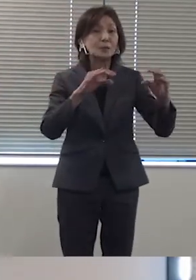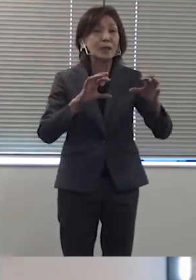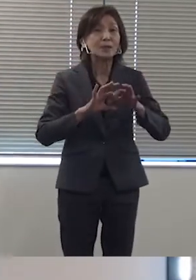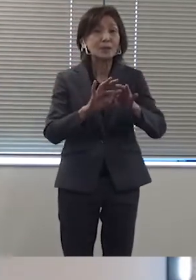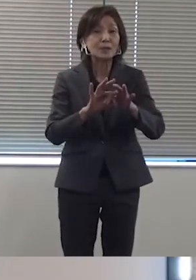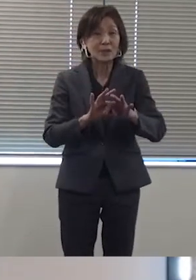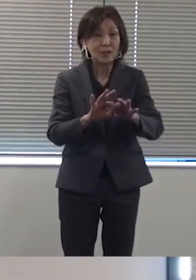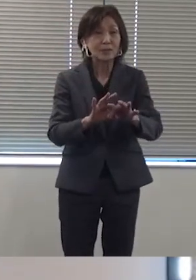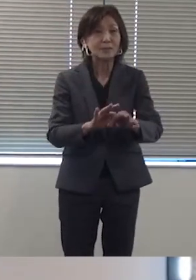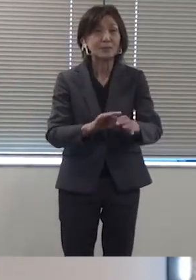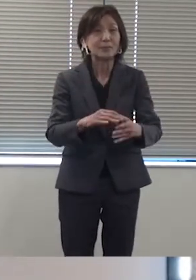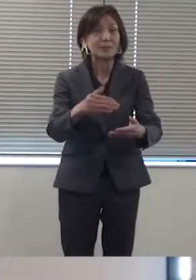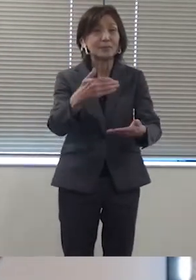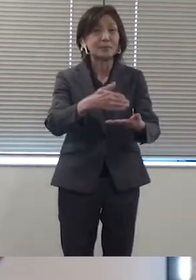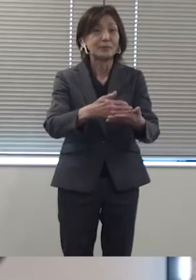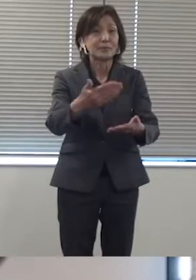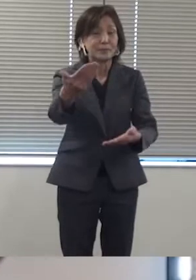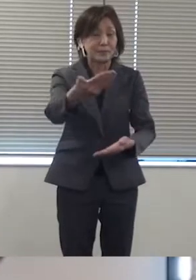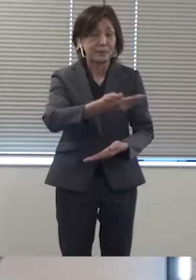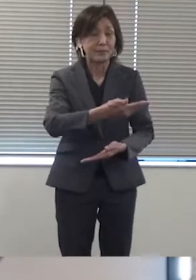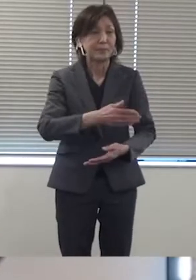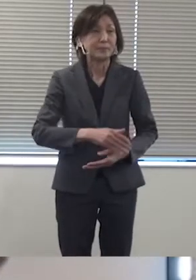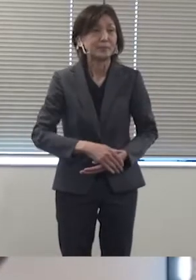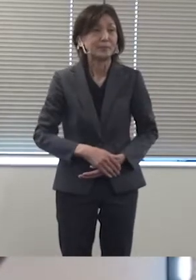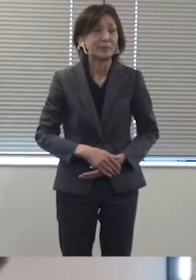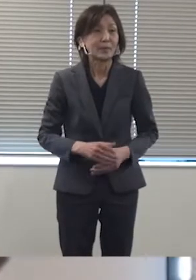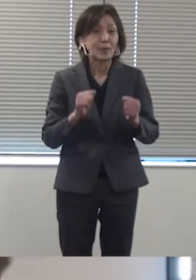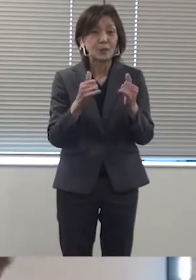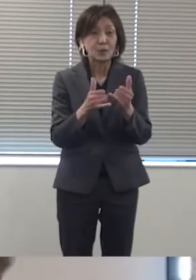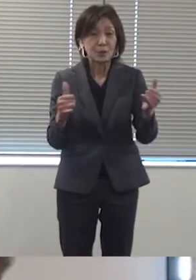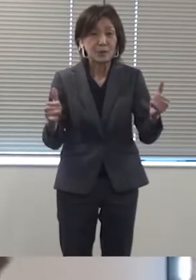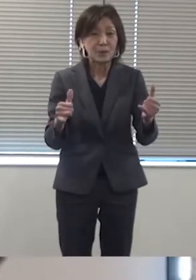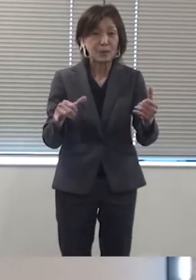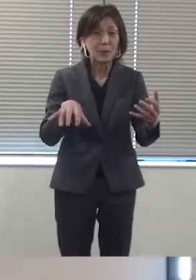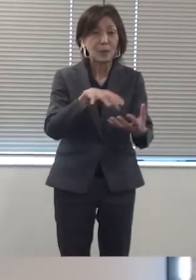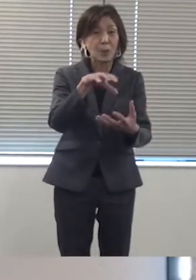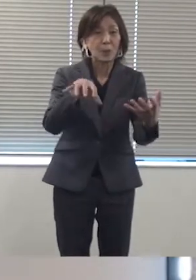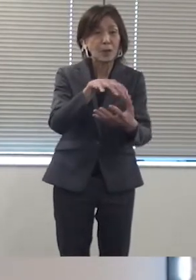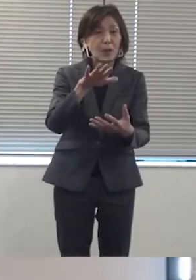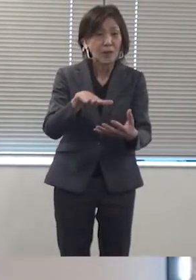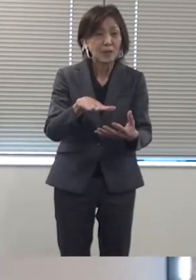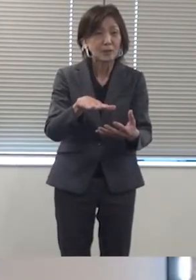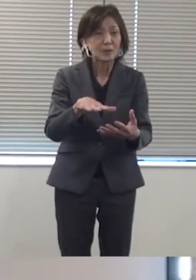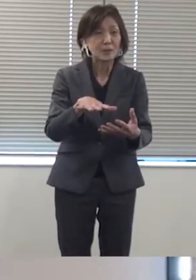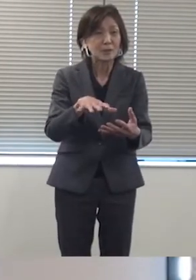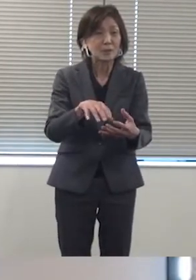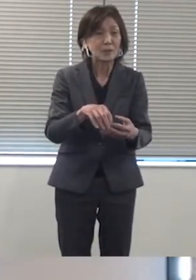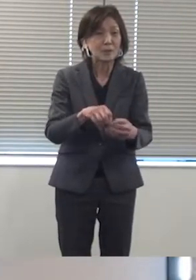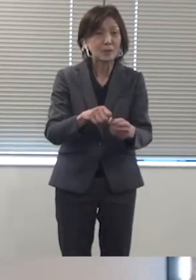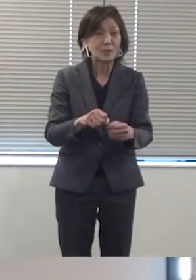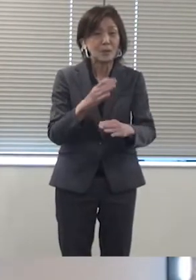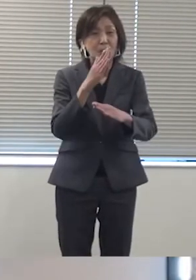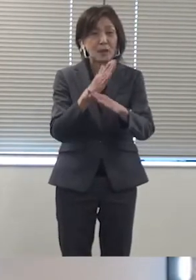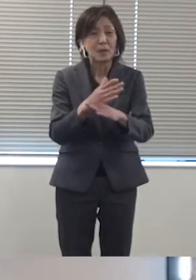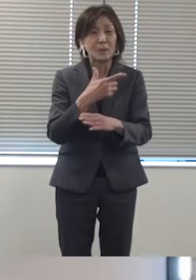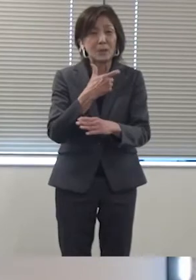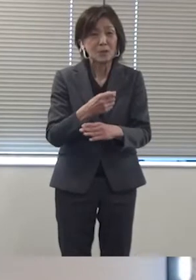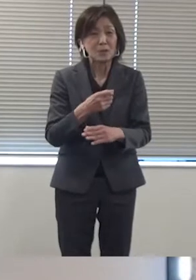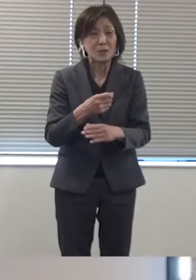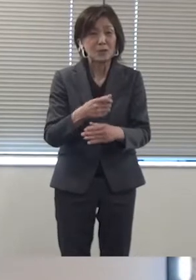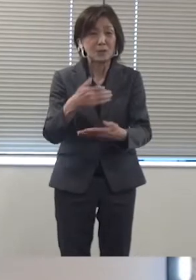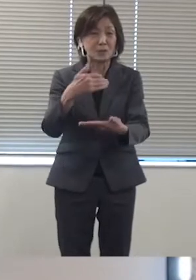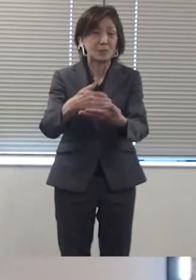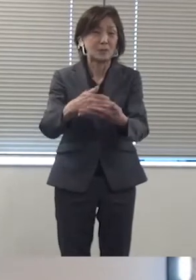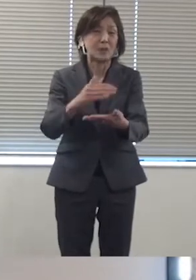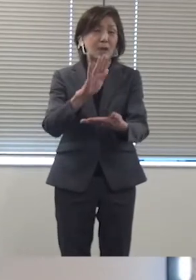の大執行を求める応募者4人、現地としてはすみません、市役所の責任者が出てくれという話でしたけれども、市長の側